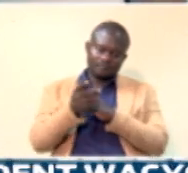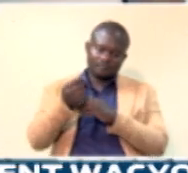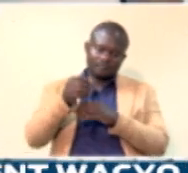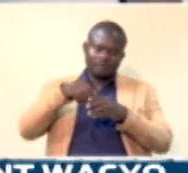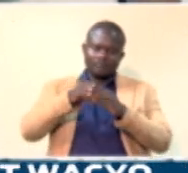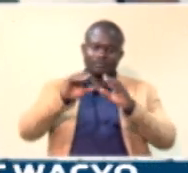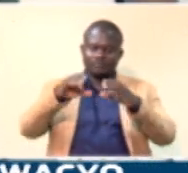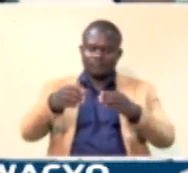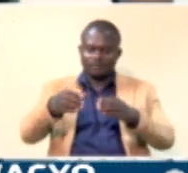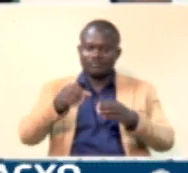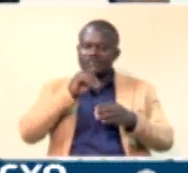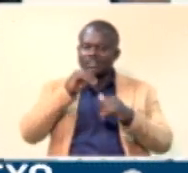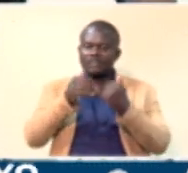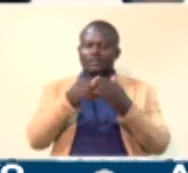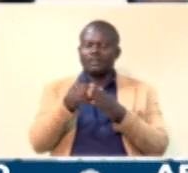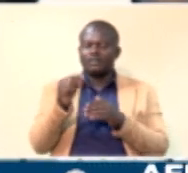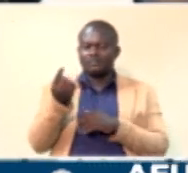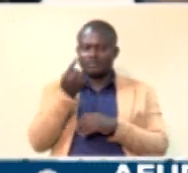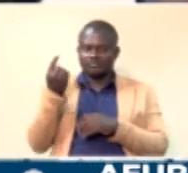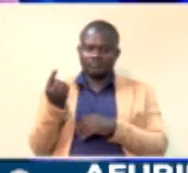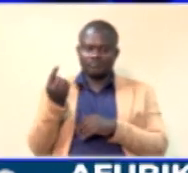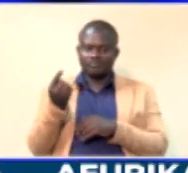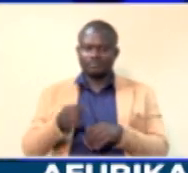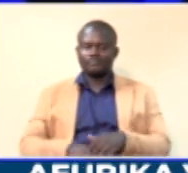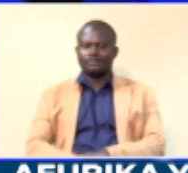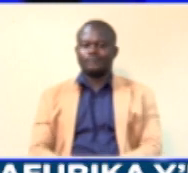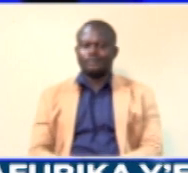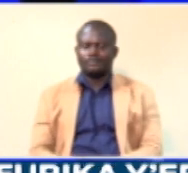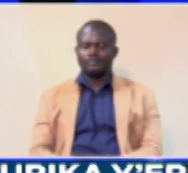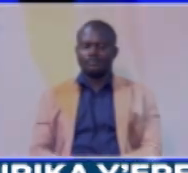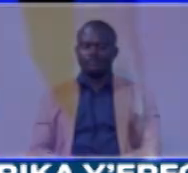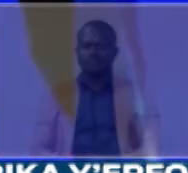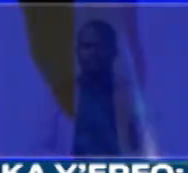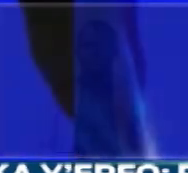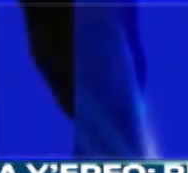amafaranga ikipe atarakinira umukino n'umwe. Faraji Nitegeka, i Kigali.